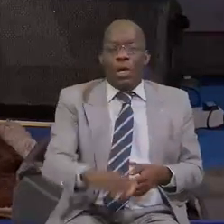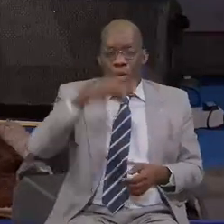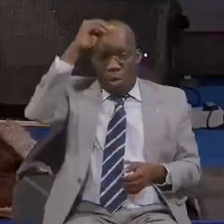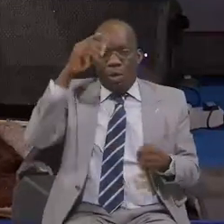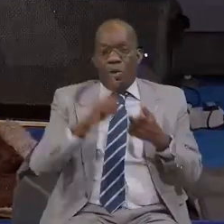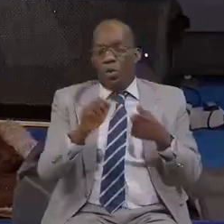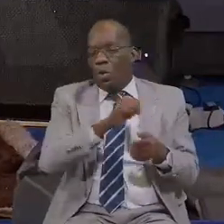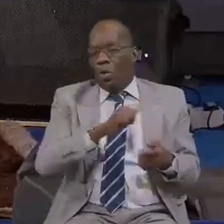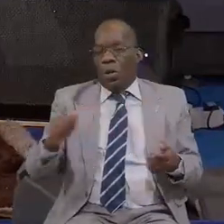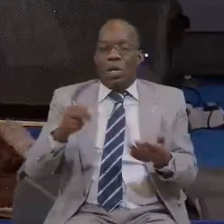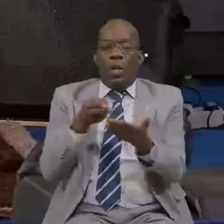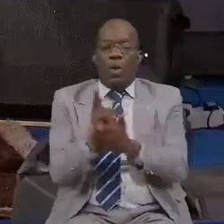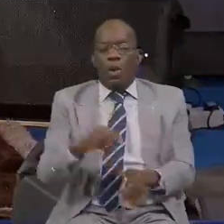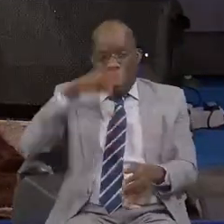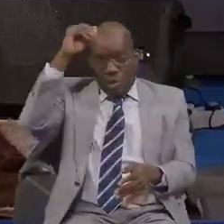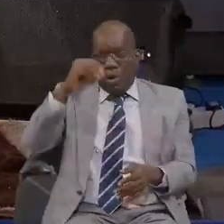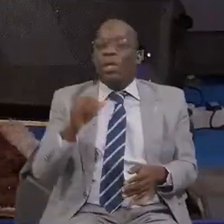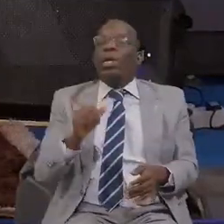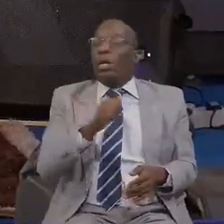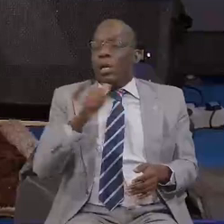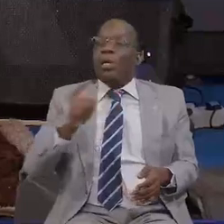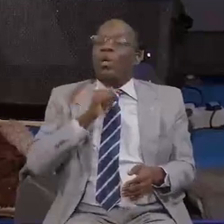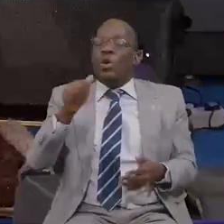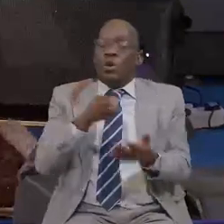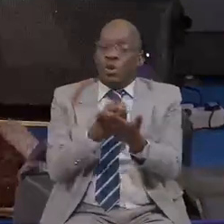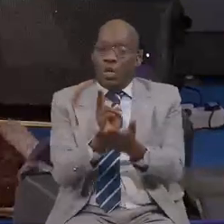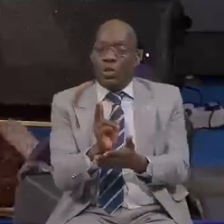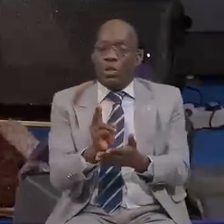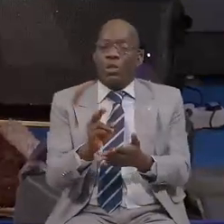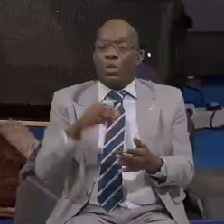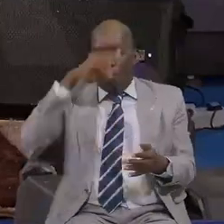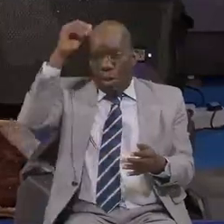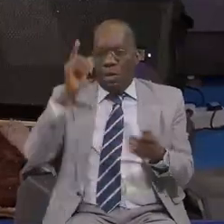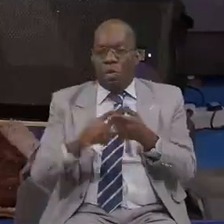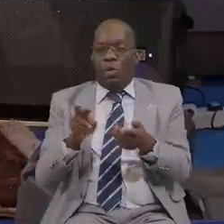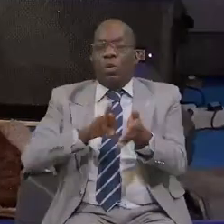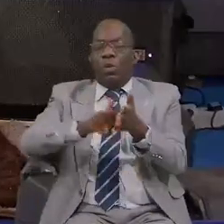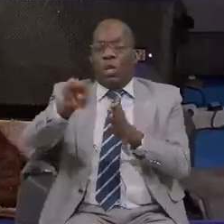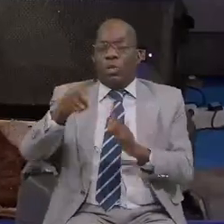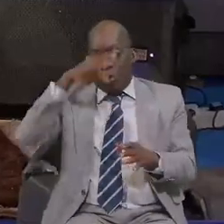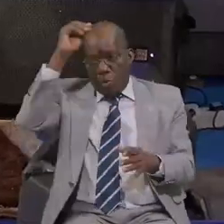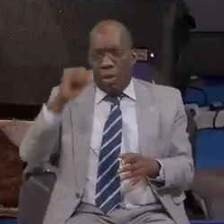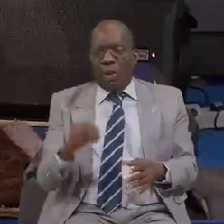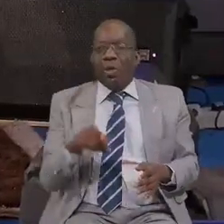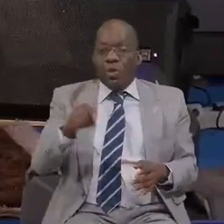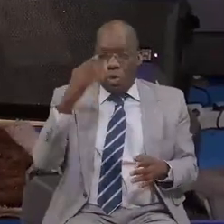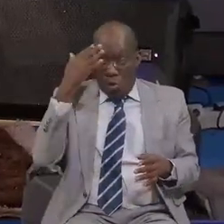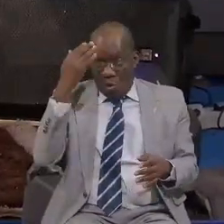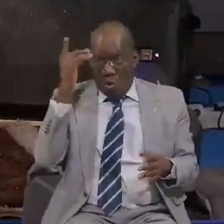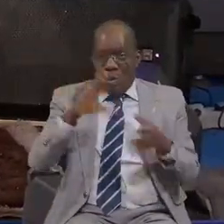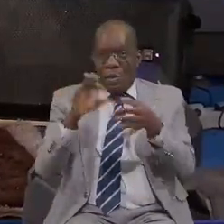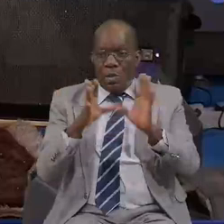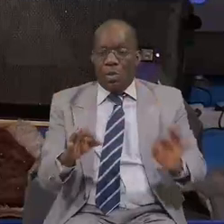en un homme d'injustice, en un homme de justice. Vous connaissez l'histoire. Mais